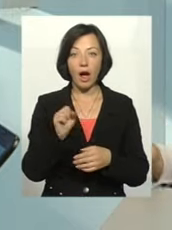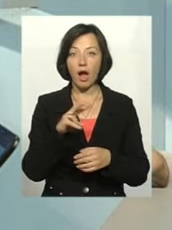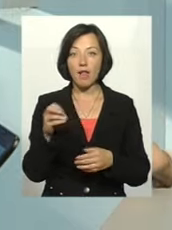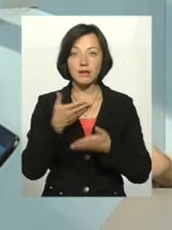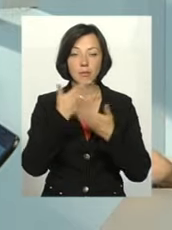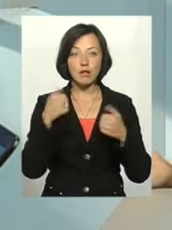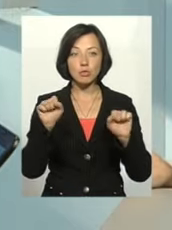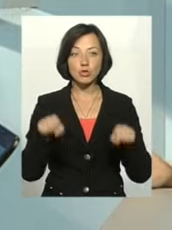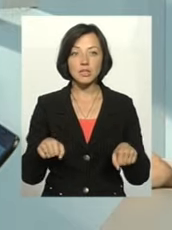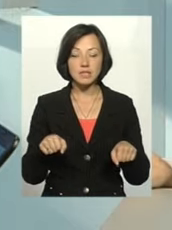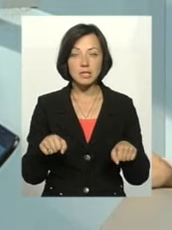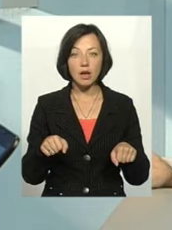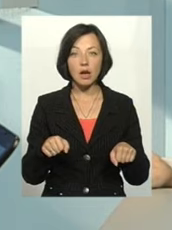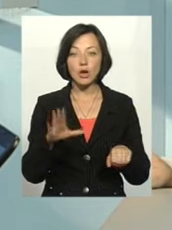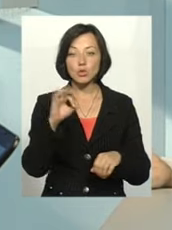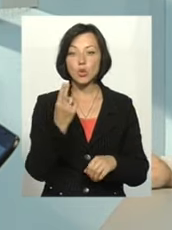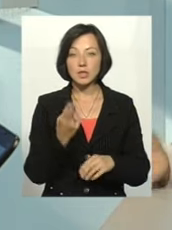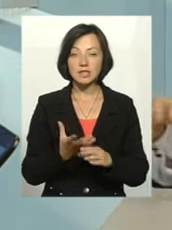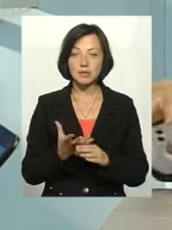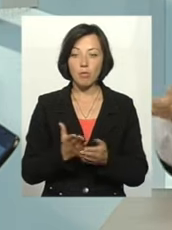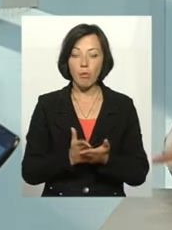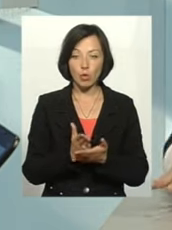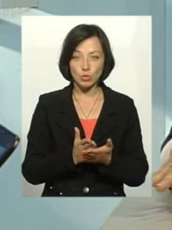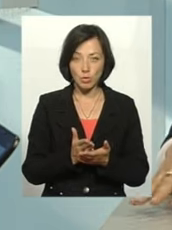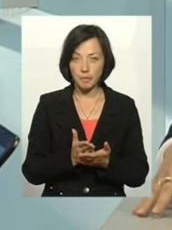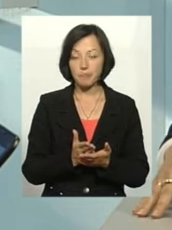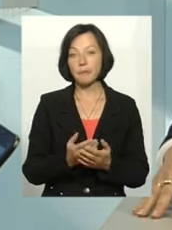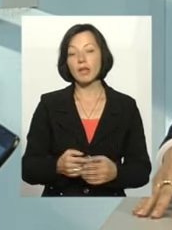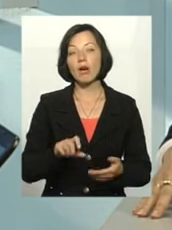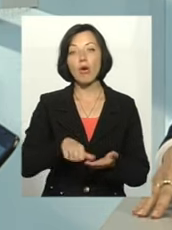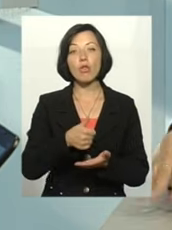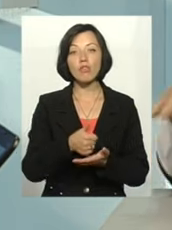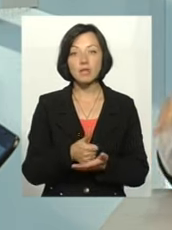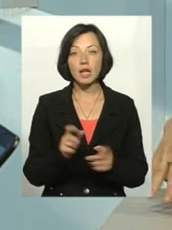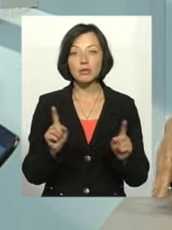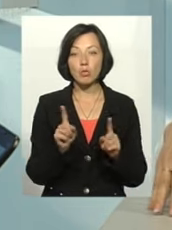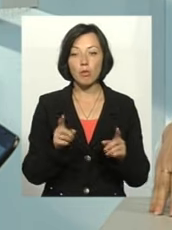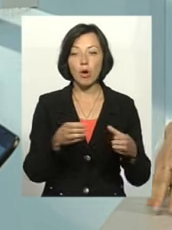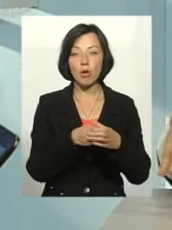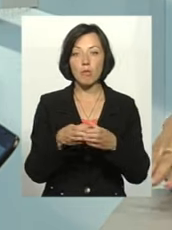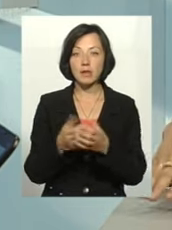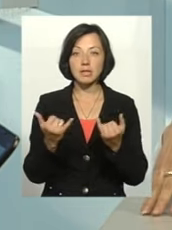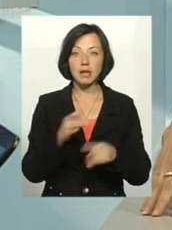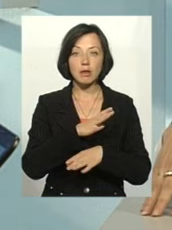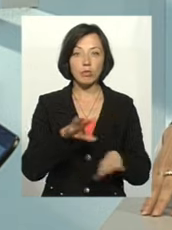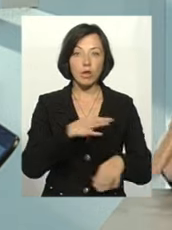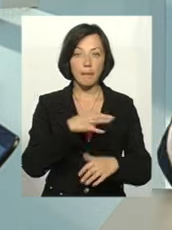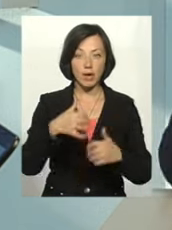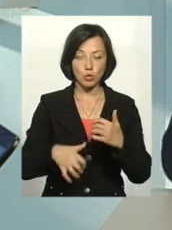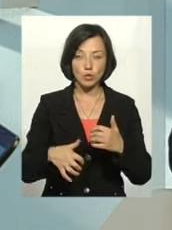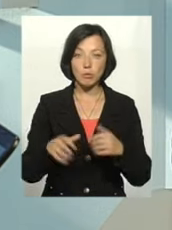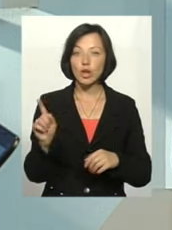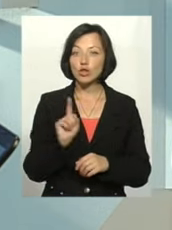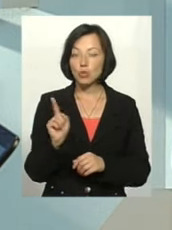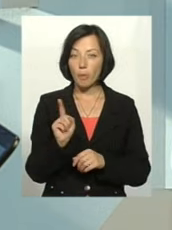не мали можливість отримати соціальних якихось послуг. Саме головне, щоб громади зараз не були байдужими, щоб